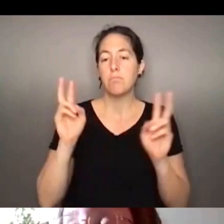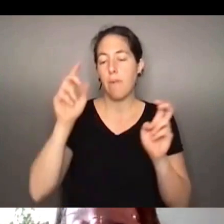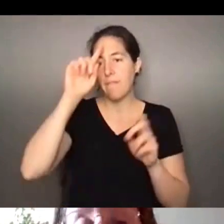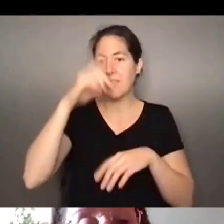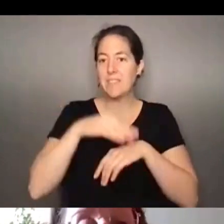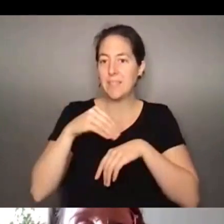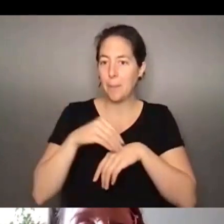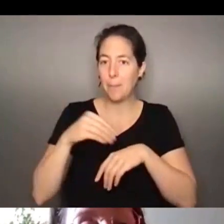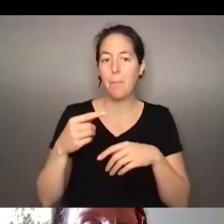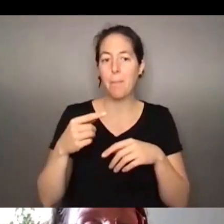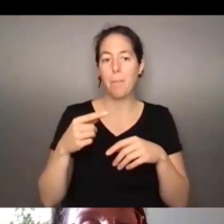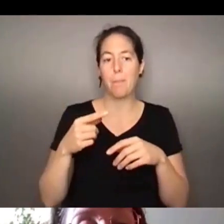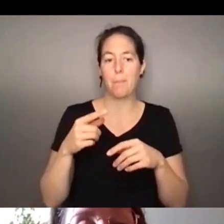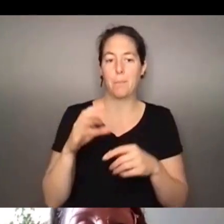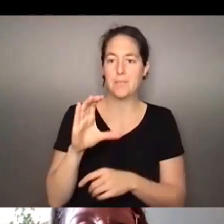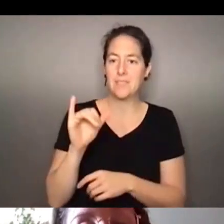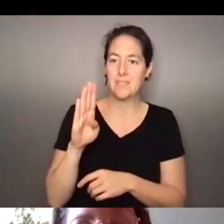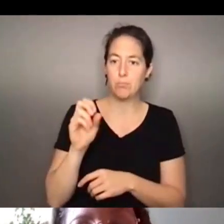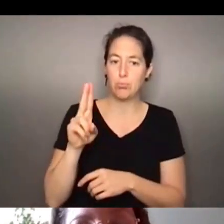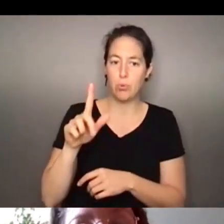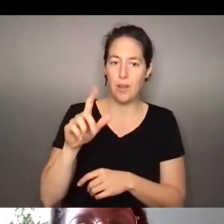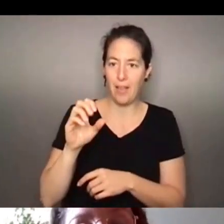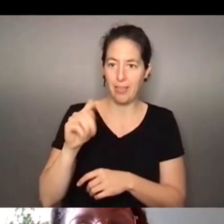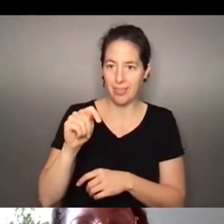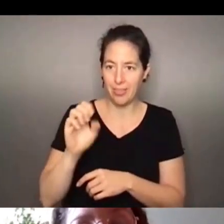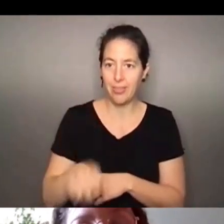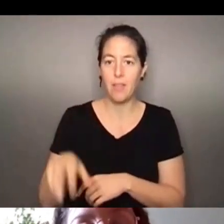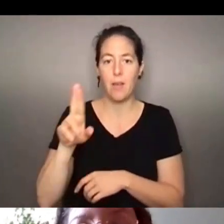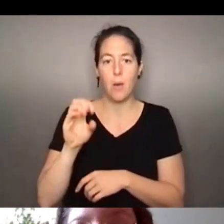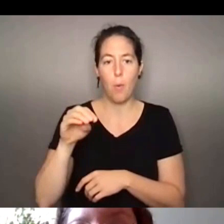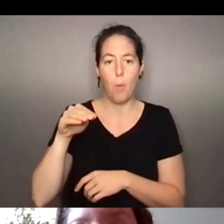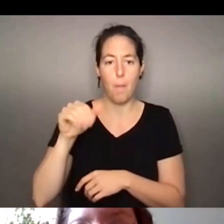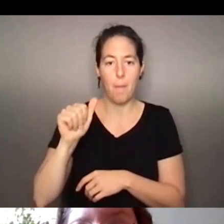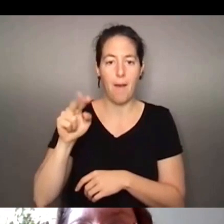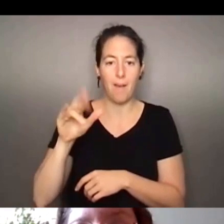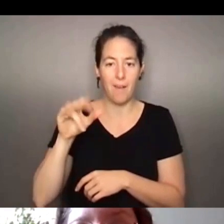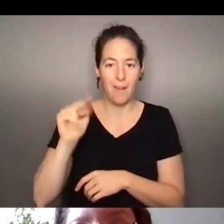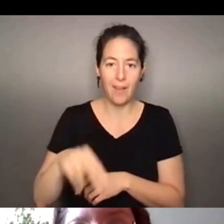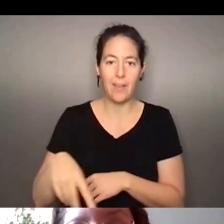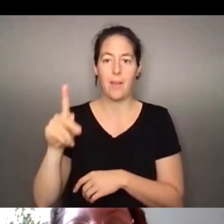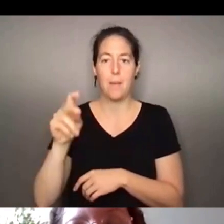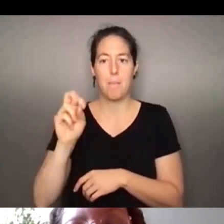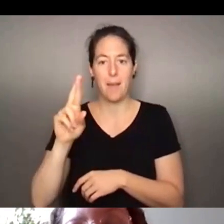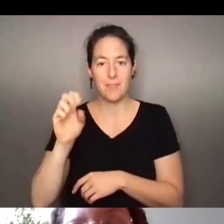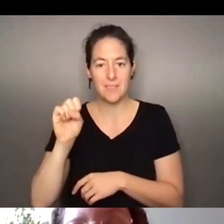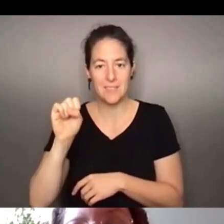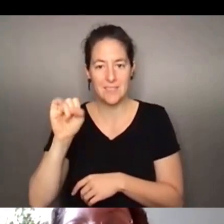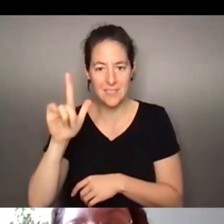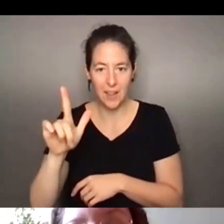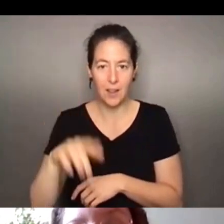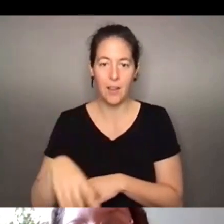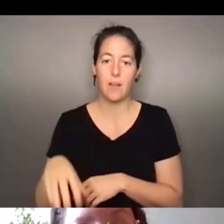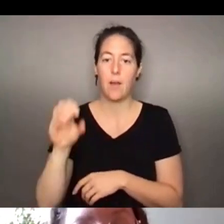de récolter de la ciboulette, du romarin, du persil, de